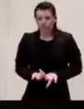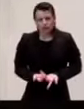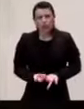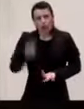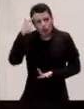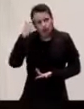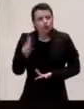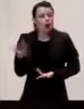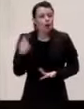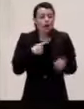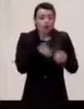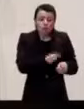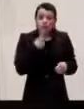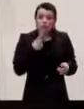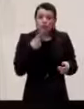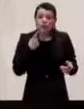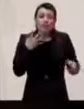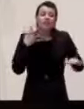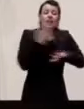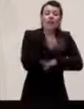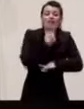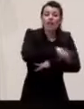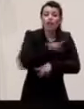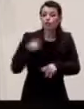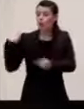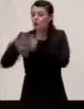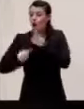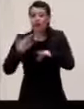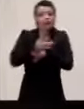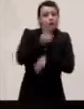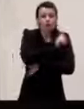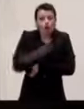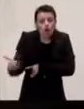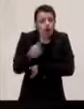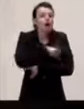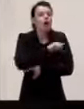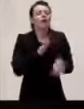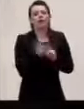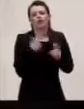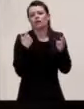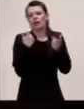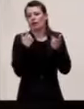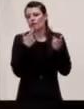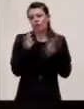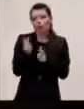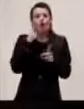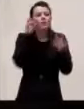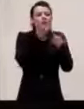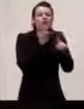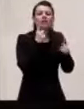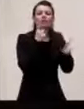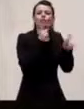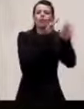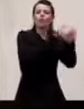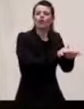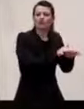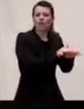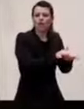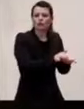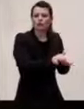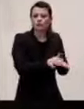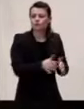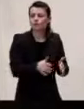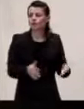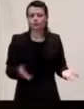tentato di preservare. Abbiamo l'otto chiuso totalmente e poi è entrato comunque, come si è diffuso